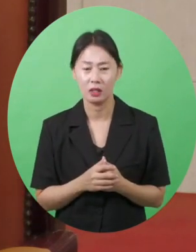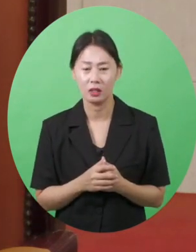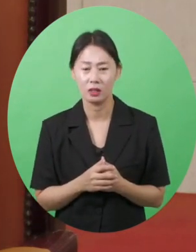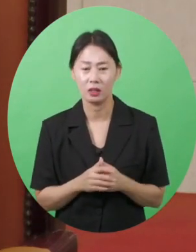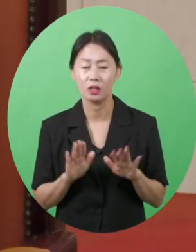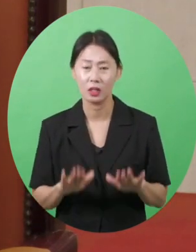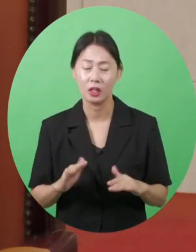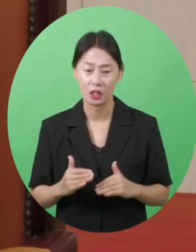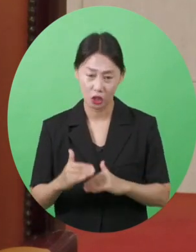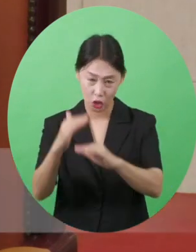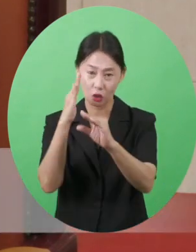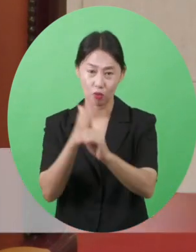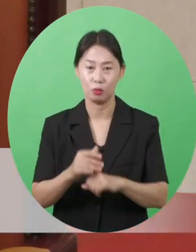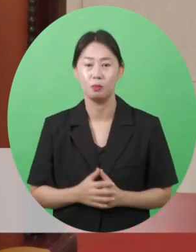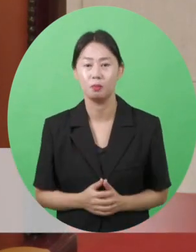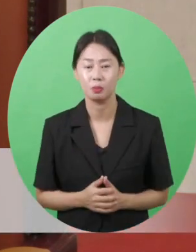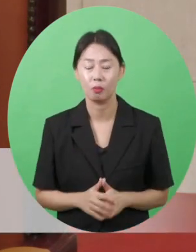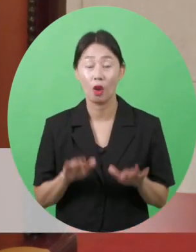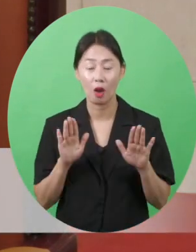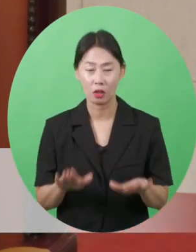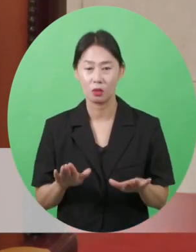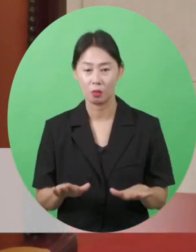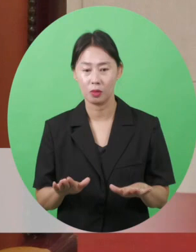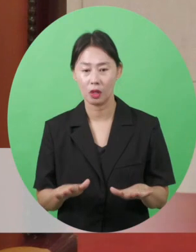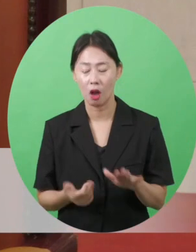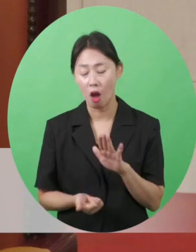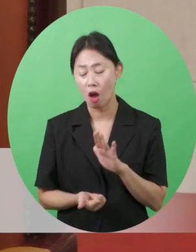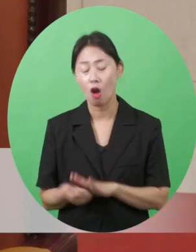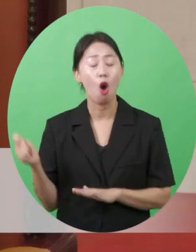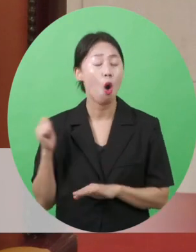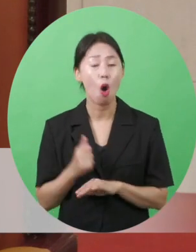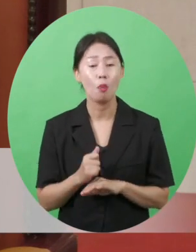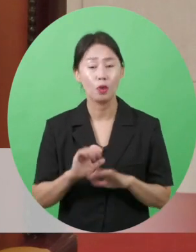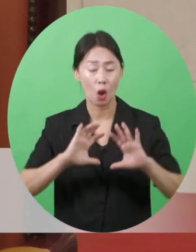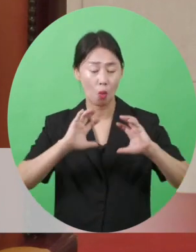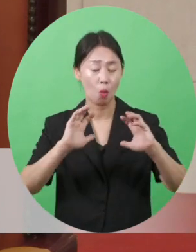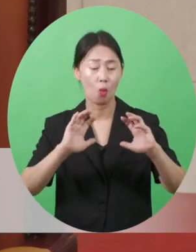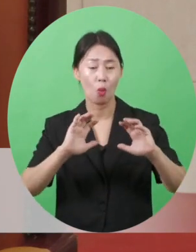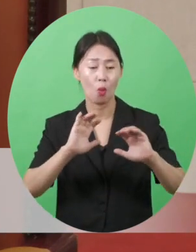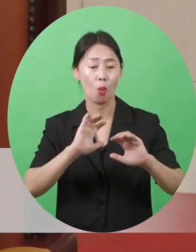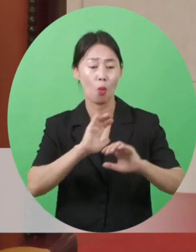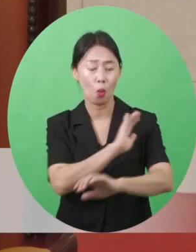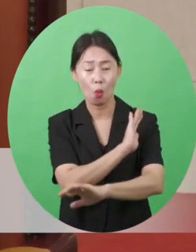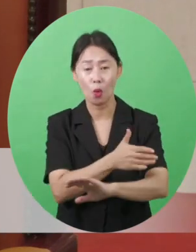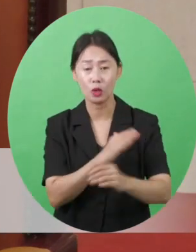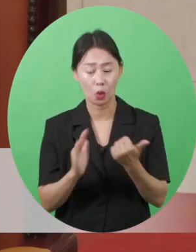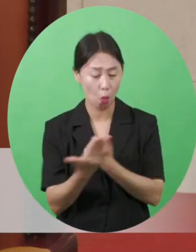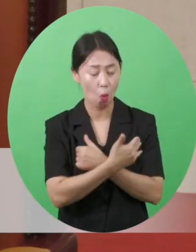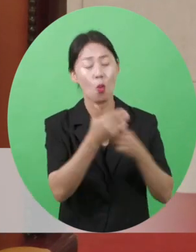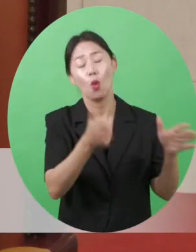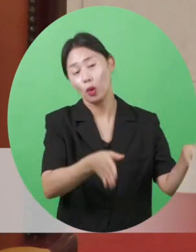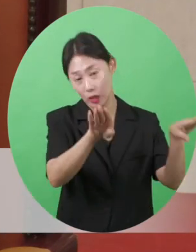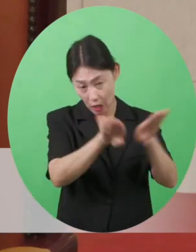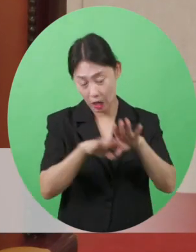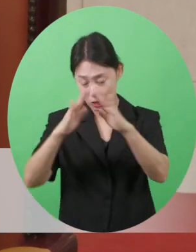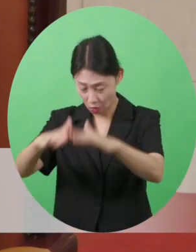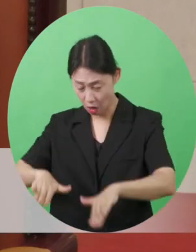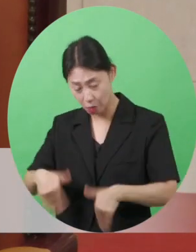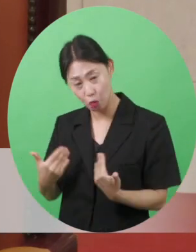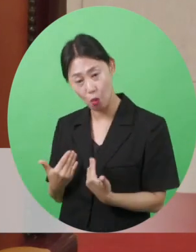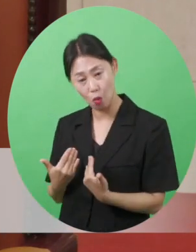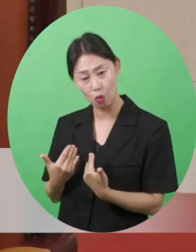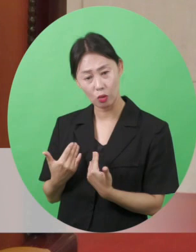지금 진행되고 있고요. 그리고 또 저희가 성과 중에 하나는 그 권익공호 기관과 또 전라남도 그 쉼터